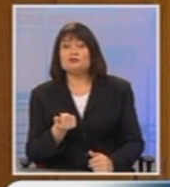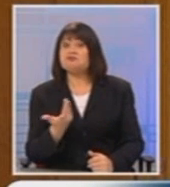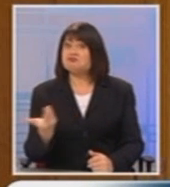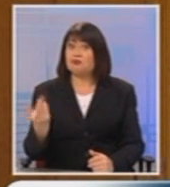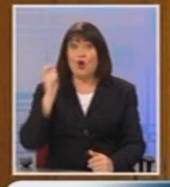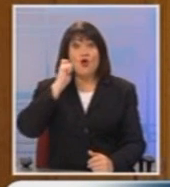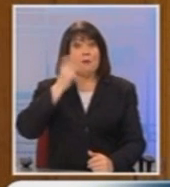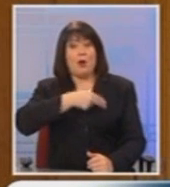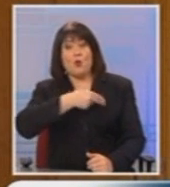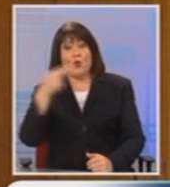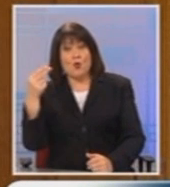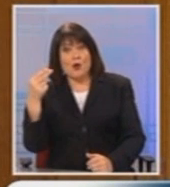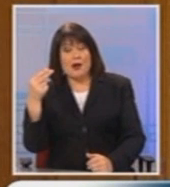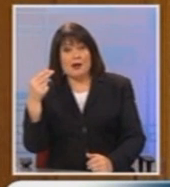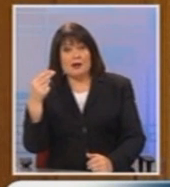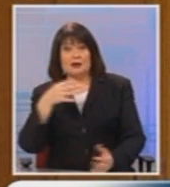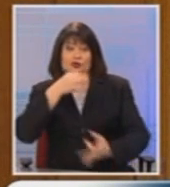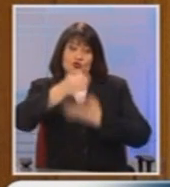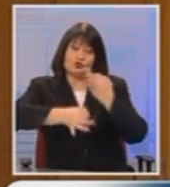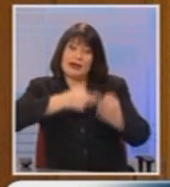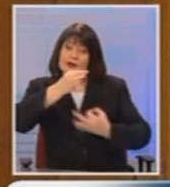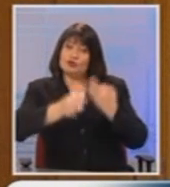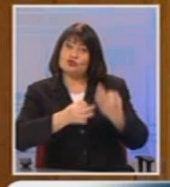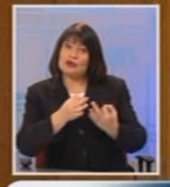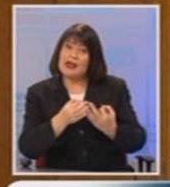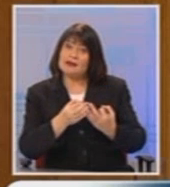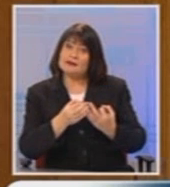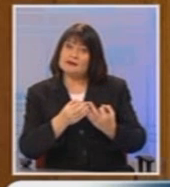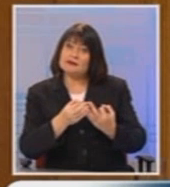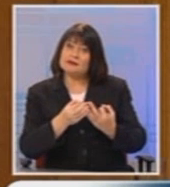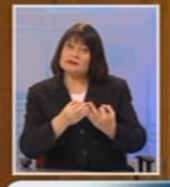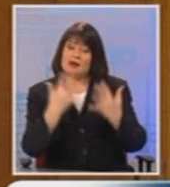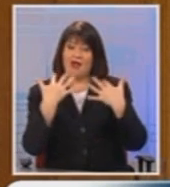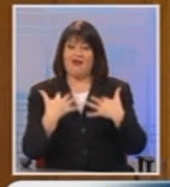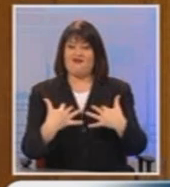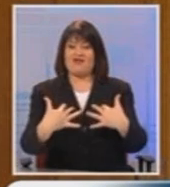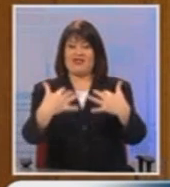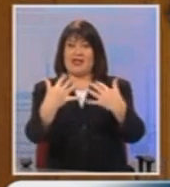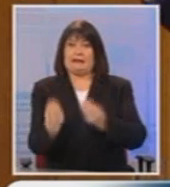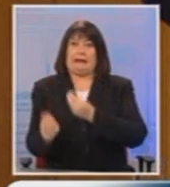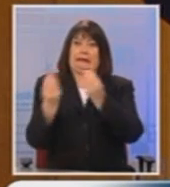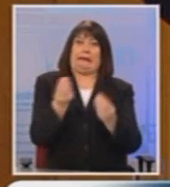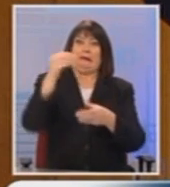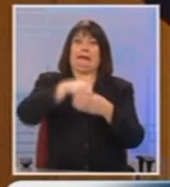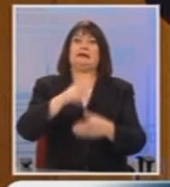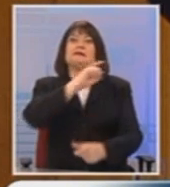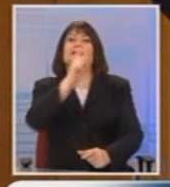τους και να μεταφέρουν τα σχήματά τους από τα αμφιθέατρα στην πολιτική ζωή.